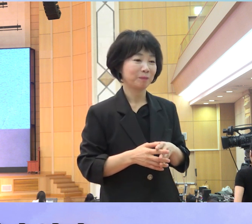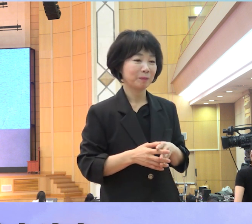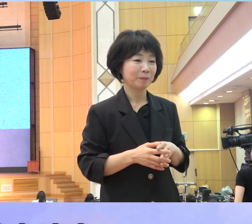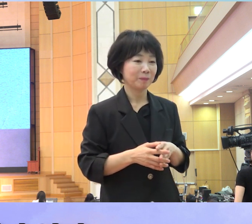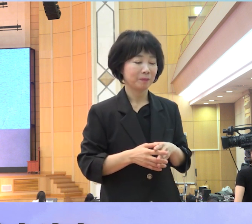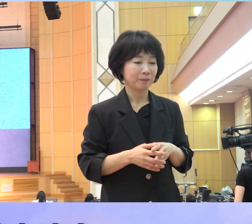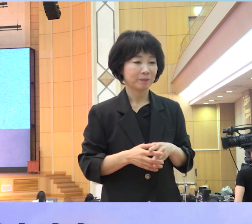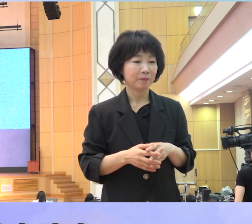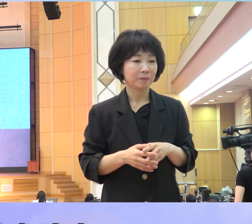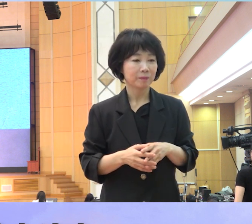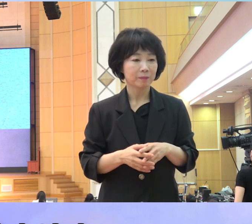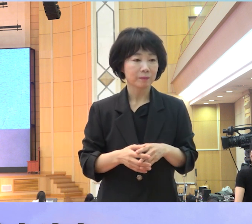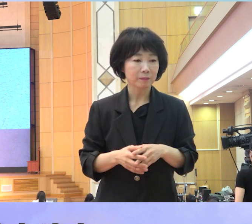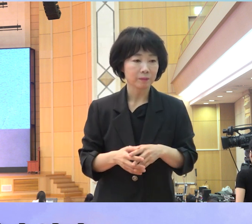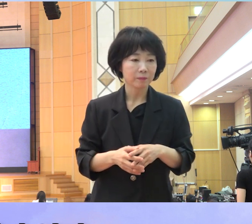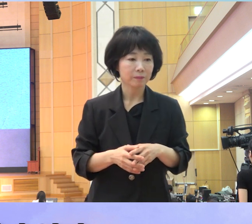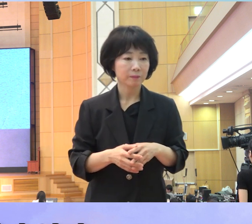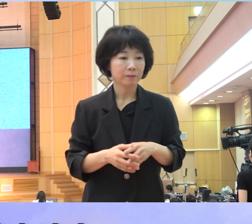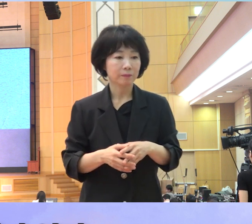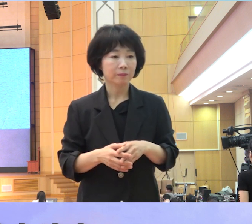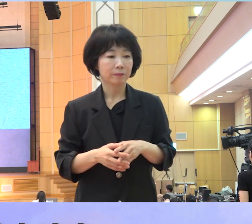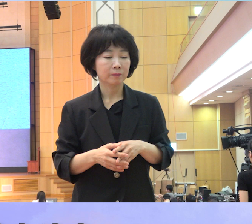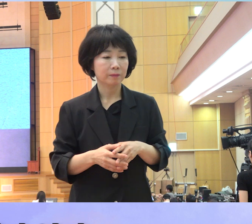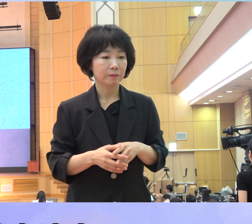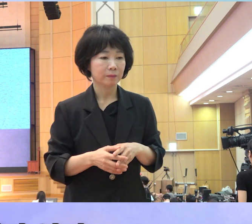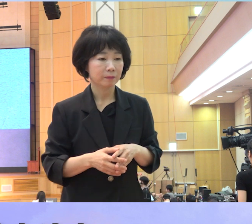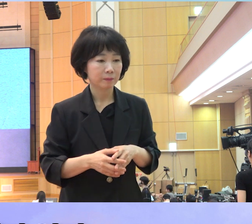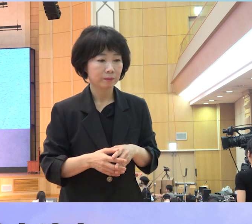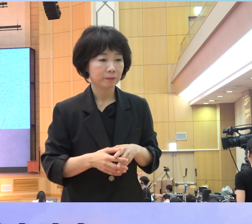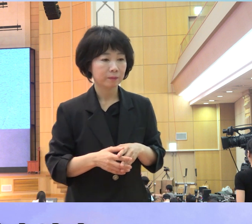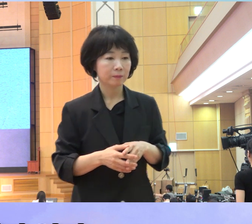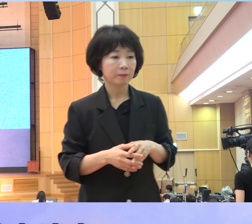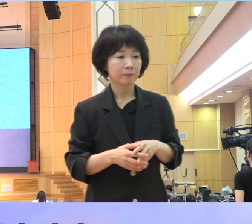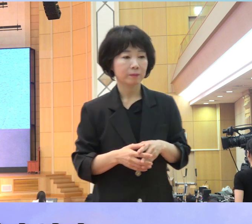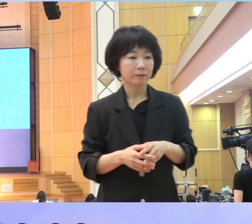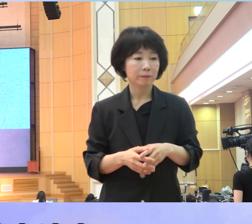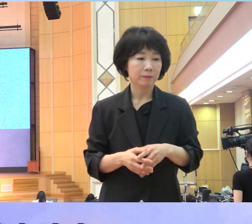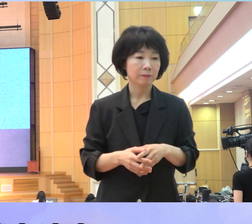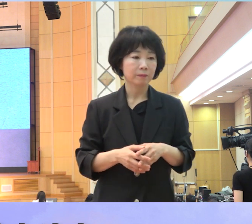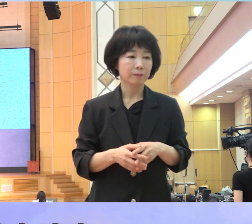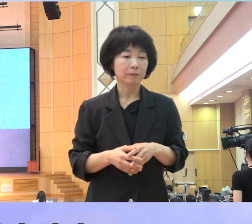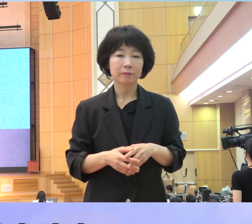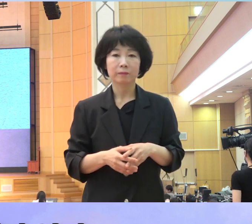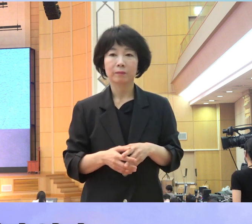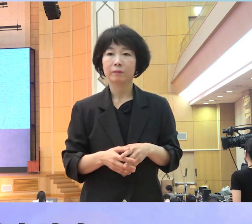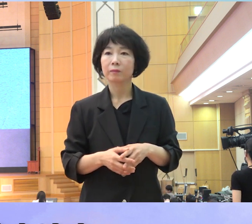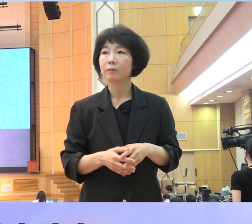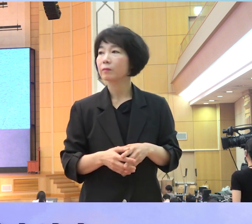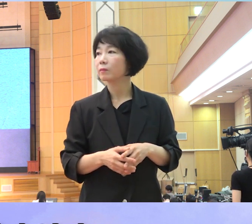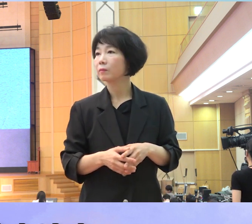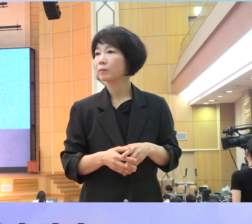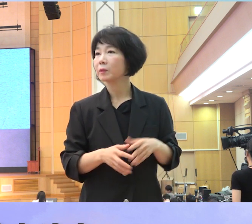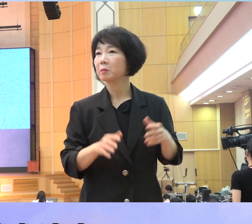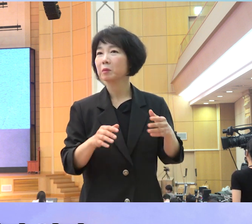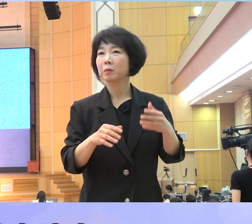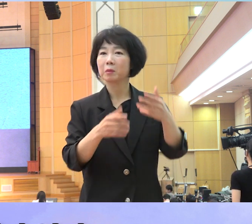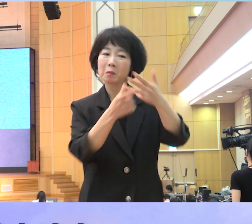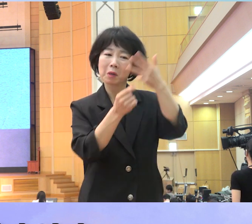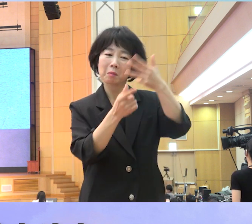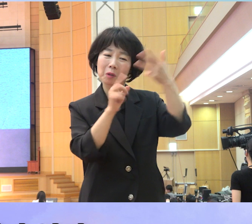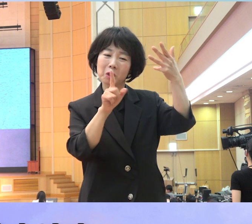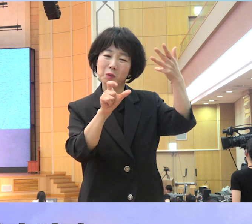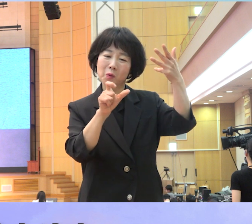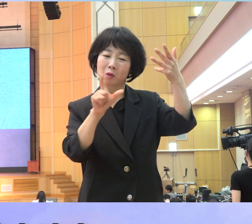뒤에 목요일 말고요, 8월 15일부터 17일까지 우리 청소년 청년 썸머